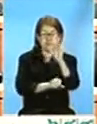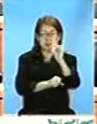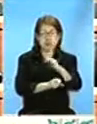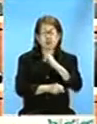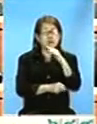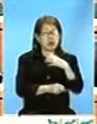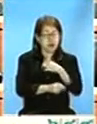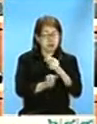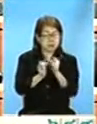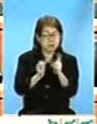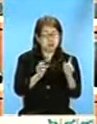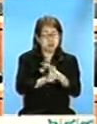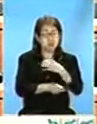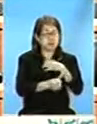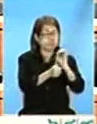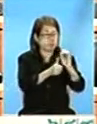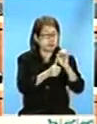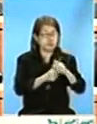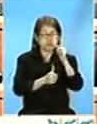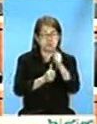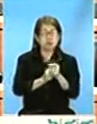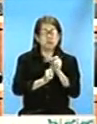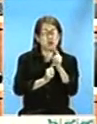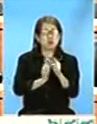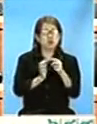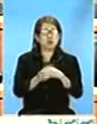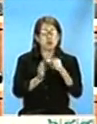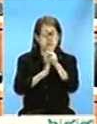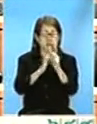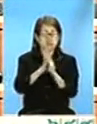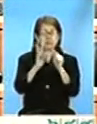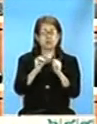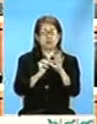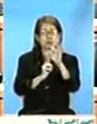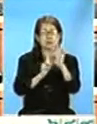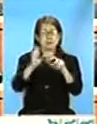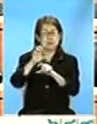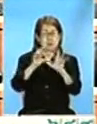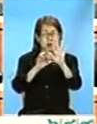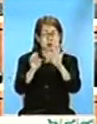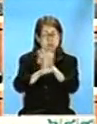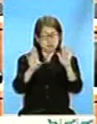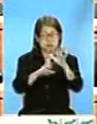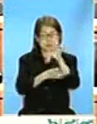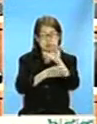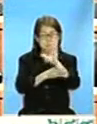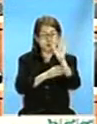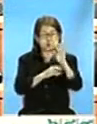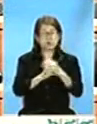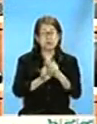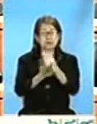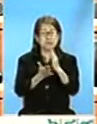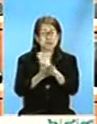ผมแนะนำท่านเลยครับท่านต้องบอกว่ายกเว้นมาตรา94วรรค5ไม่ใช้บังคับคือไม่ต้องมาแบ่งเข